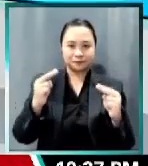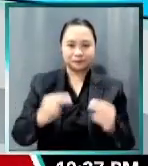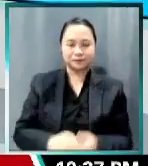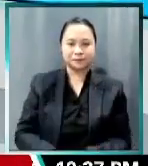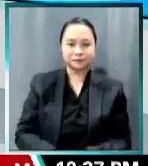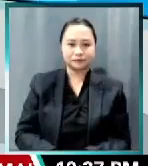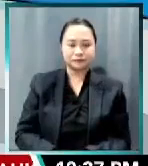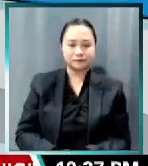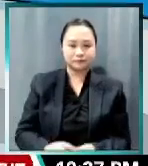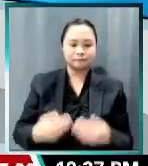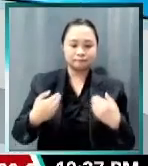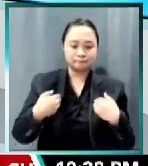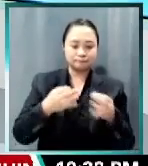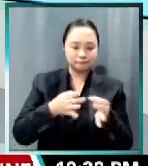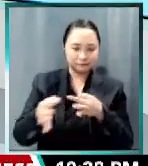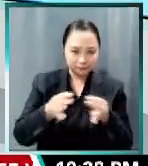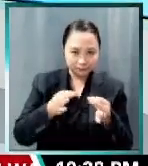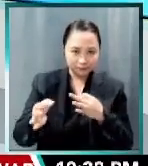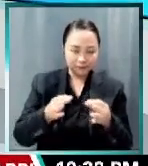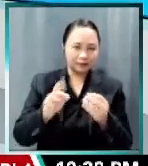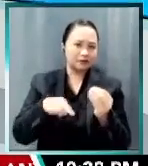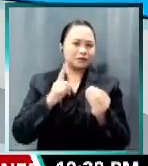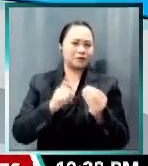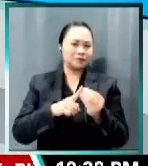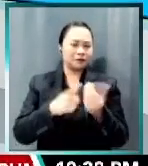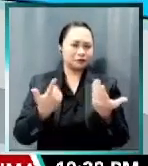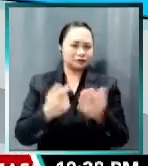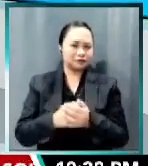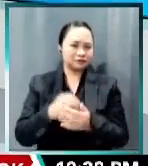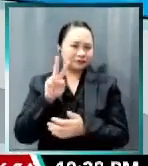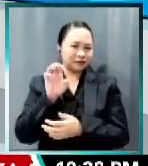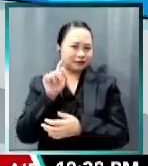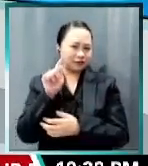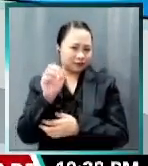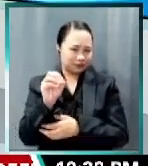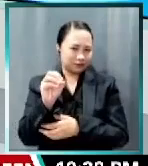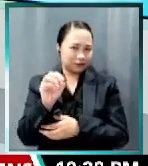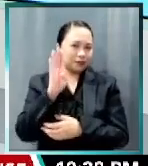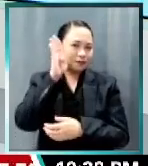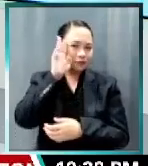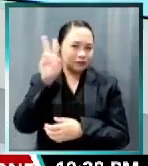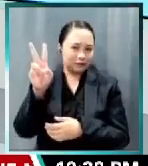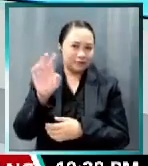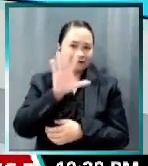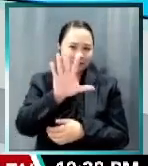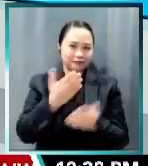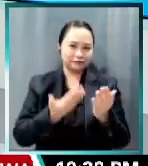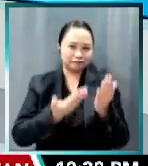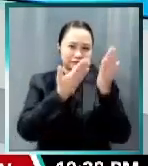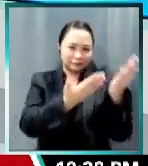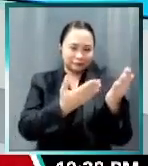Nagpaliwanag ang palasyo tungkol sa pag-veto ni Pangulong Bongbong Marcos sa 5 panukalang naipasa noong nakaraang Kongreso sa ilalim